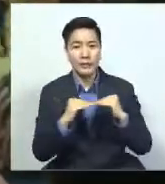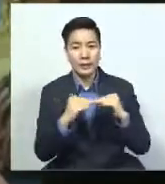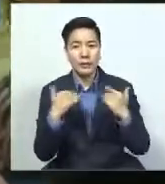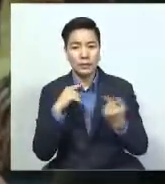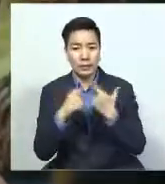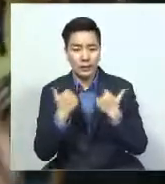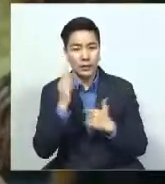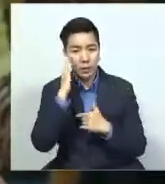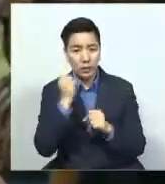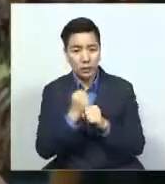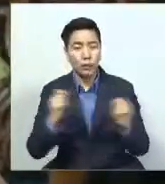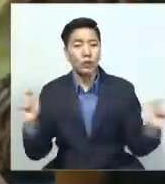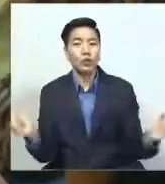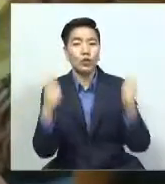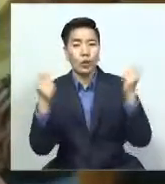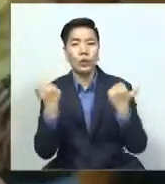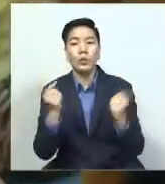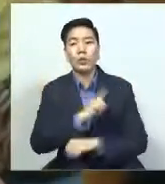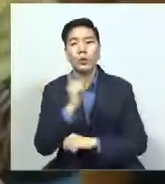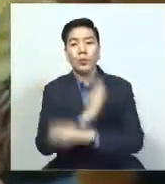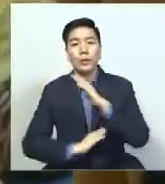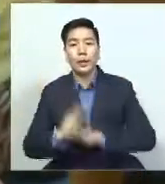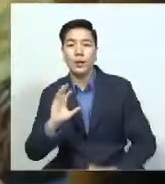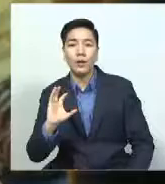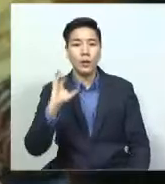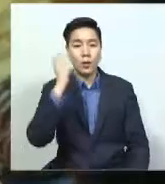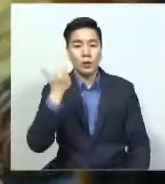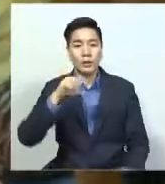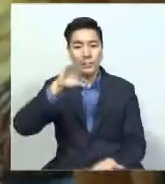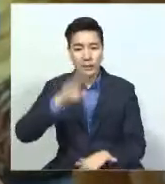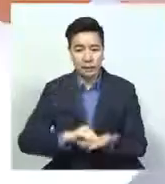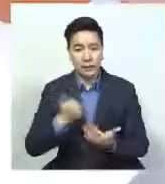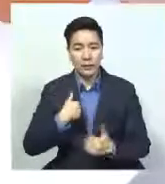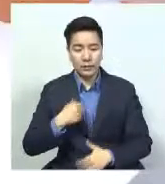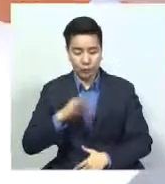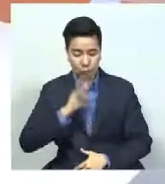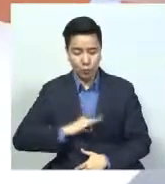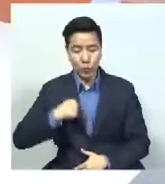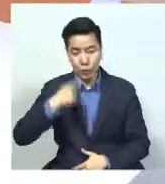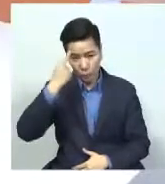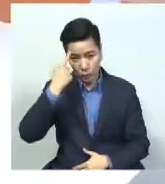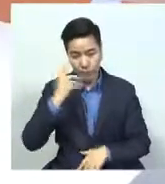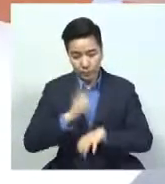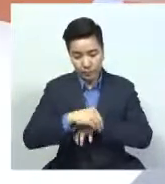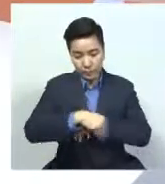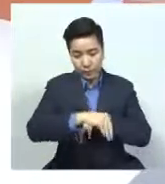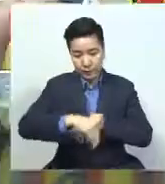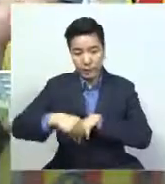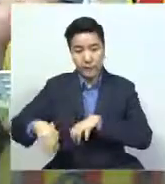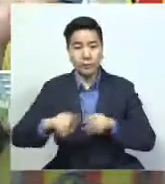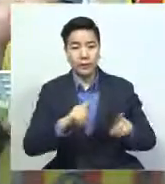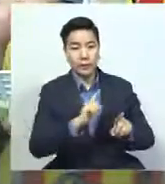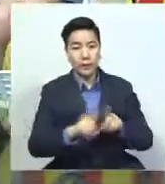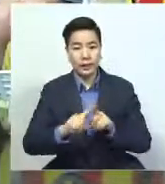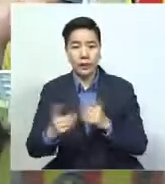รมเป็นการร่วมเฉลิมฉลองเนื่องในโอกาสวันคนพิการสากลแล้วก็ยังเป็นการสร้างความตระหนักส่งเสริมให้ภาคีเครือข่ายทุกภา